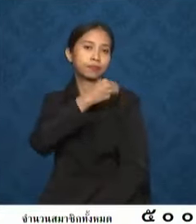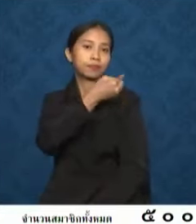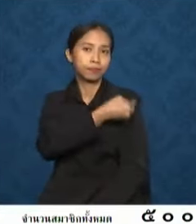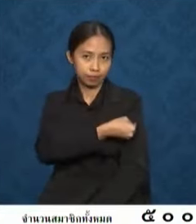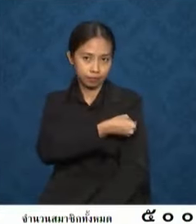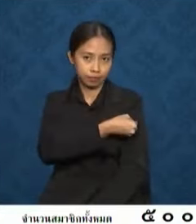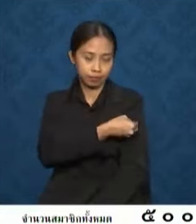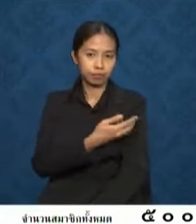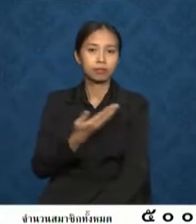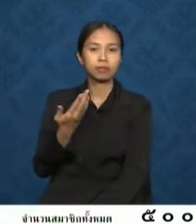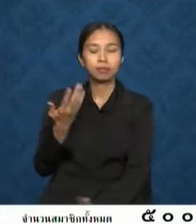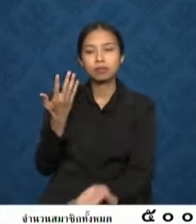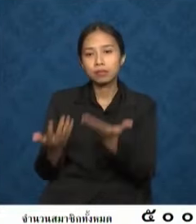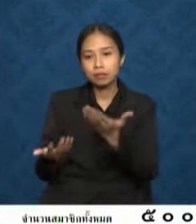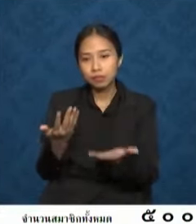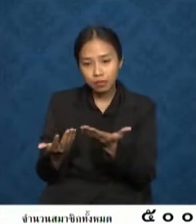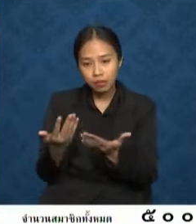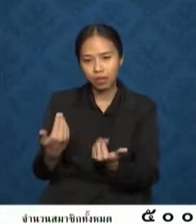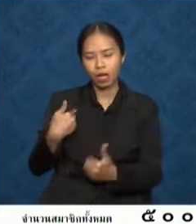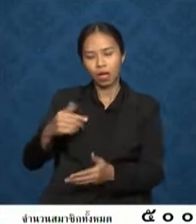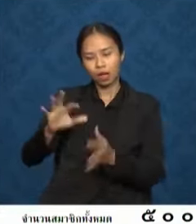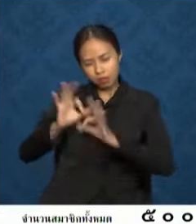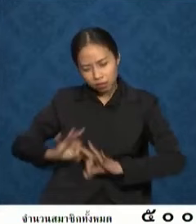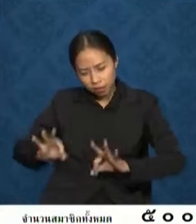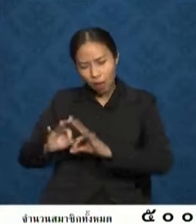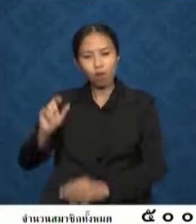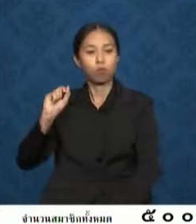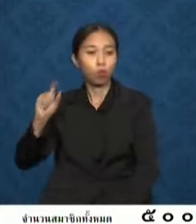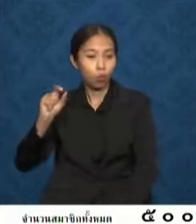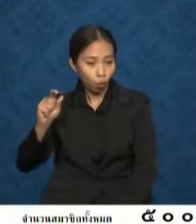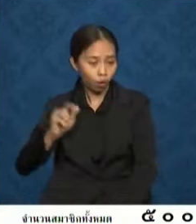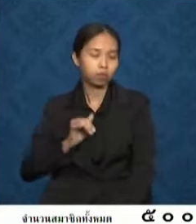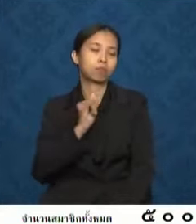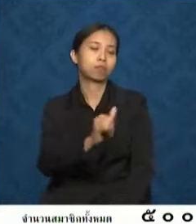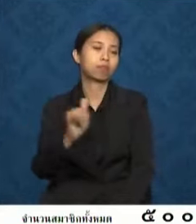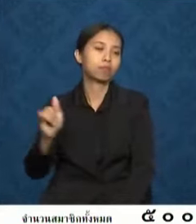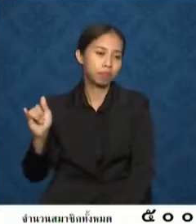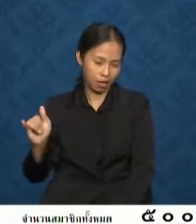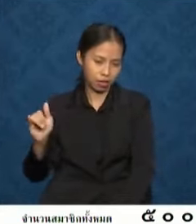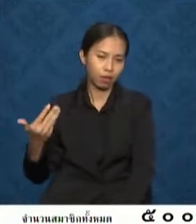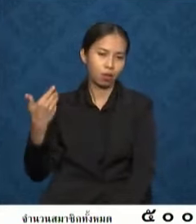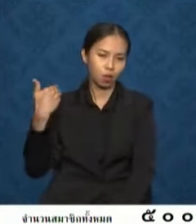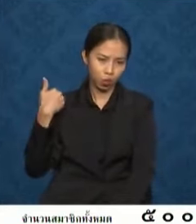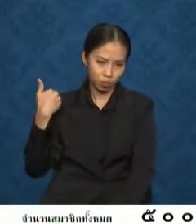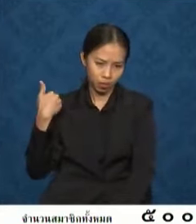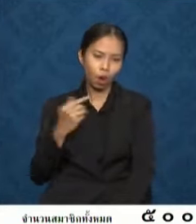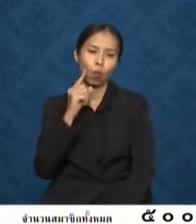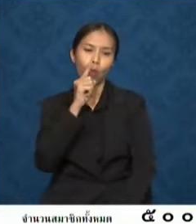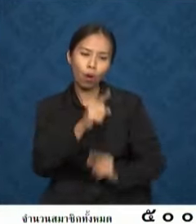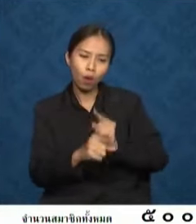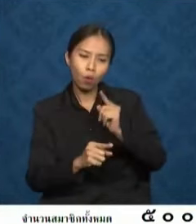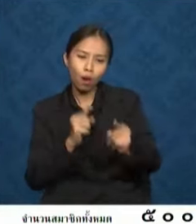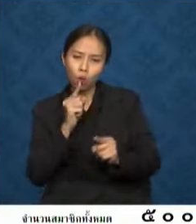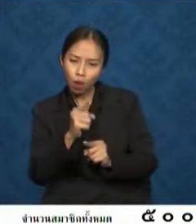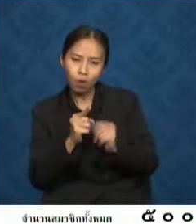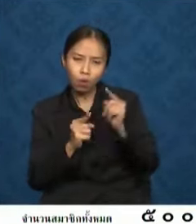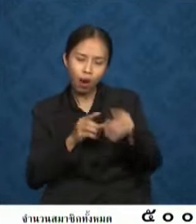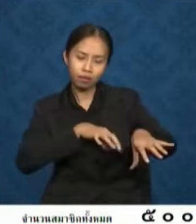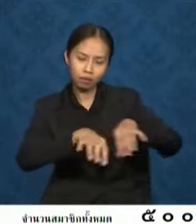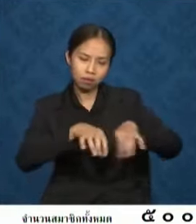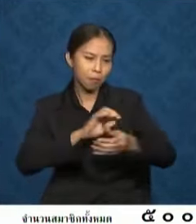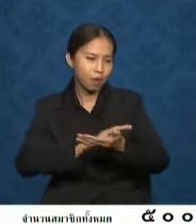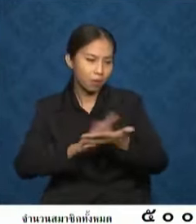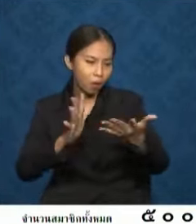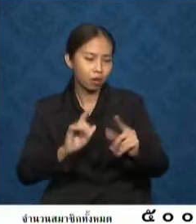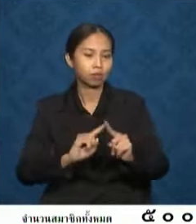พยาบาลหรือคนที่มีเหตุจำเป็นเร่งด่วนต่างๆเขาก็มีสิทธิ์วิพากษ์วิจารณ์โดยที่ไม่อาจจะรู้